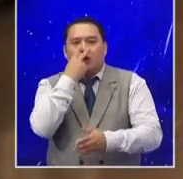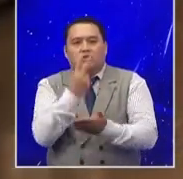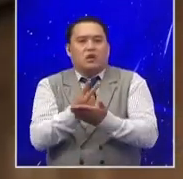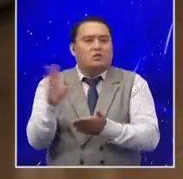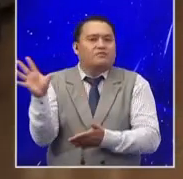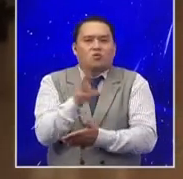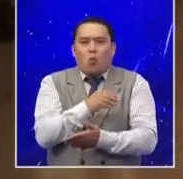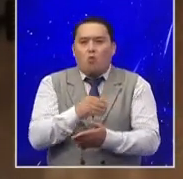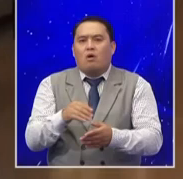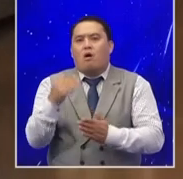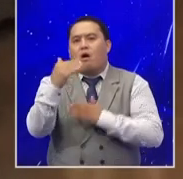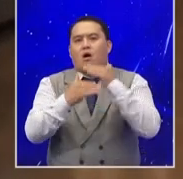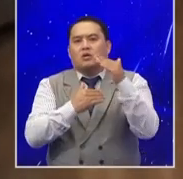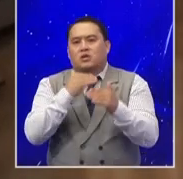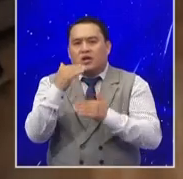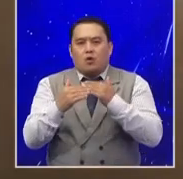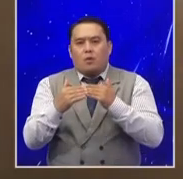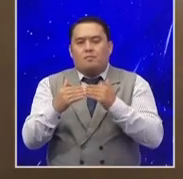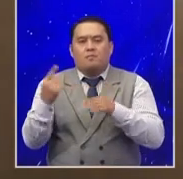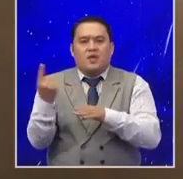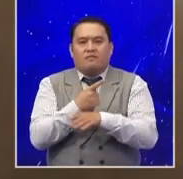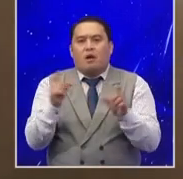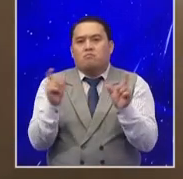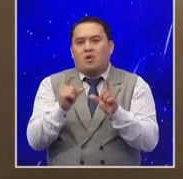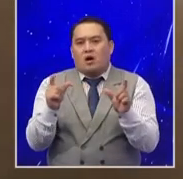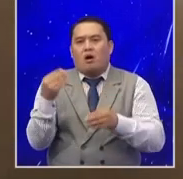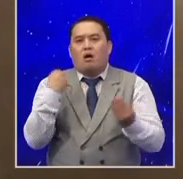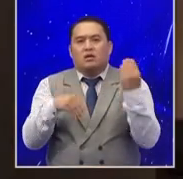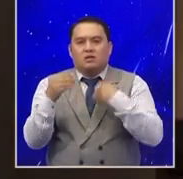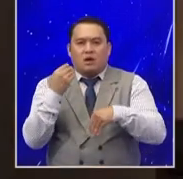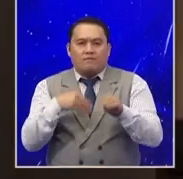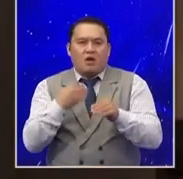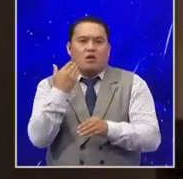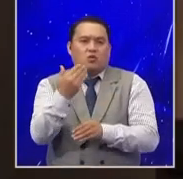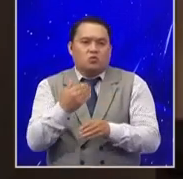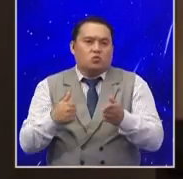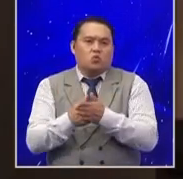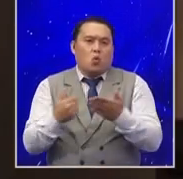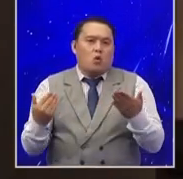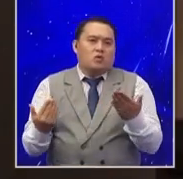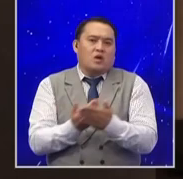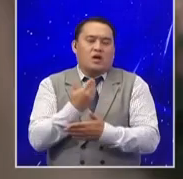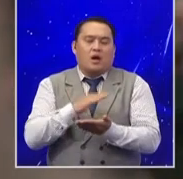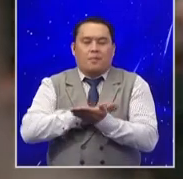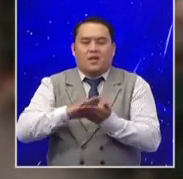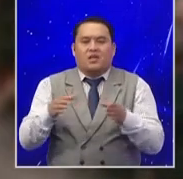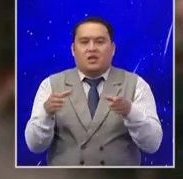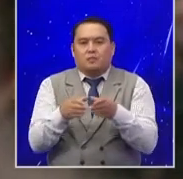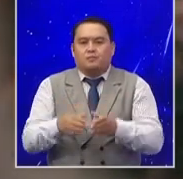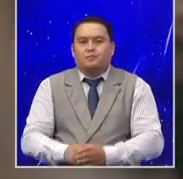почти полувековую карьеру модельера. От первых магазинов и одежды для Pistols до современных экологических